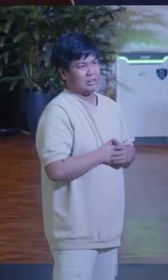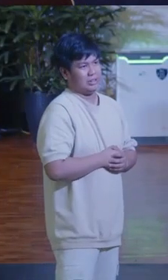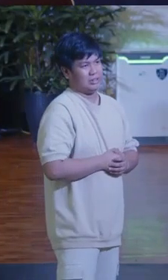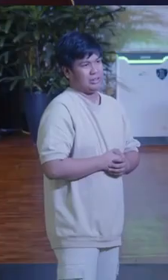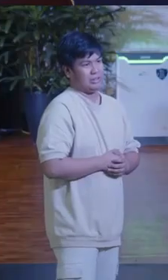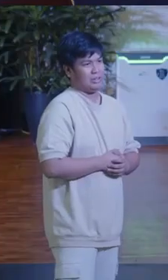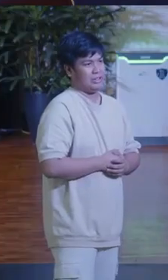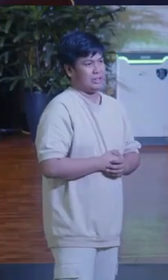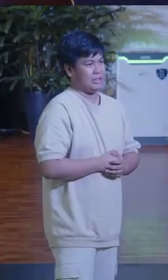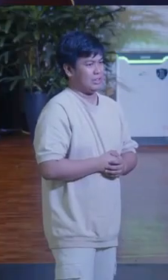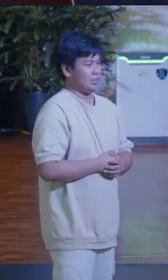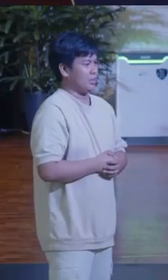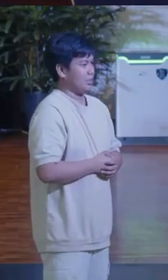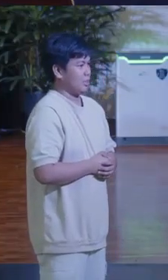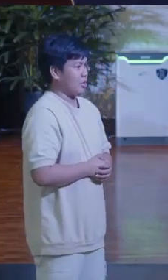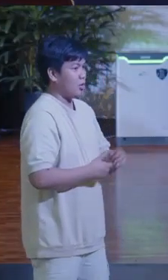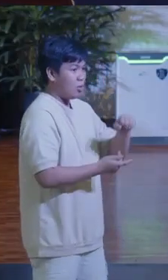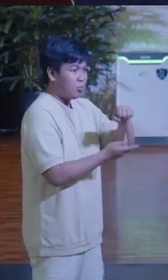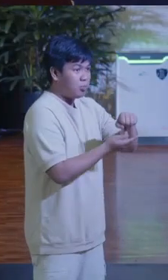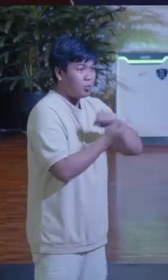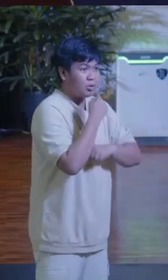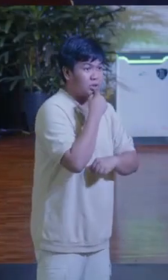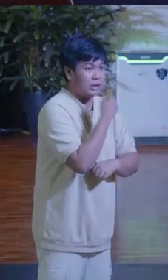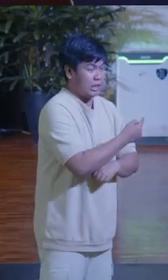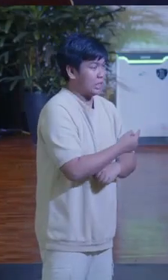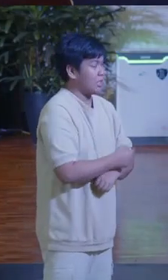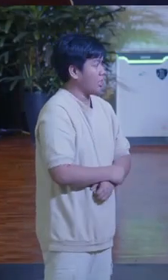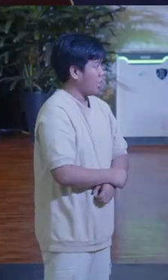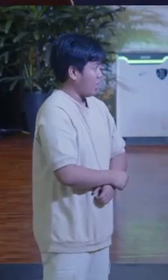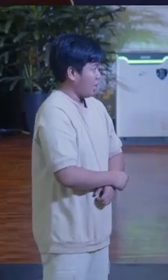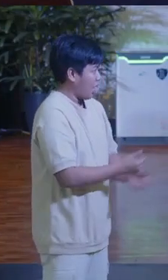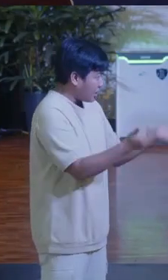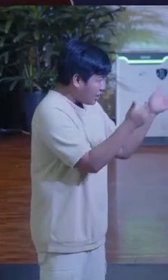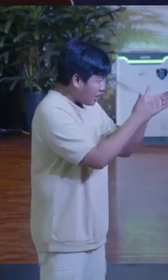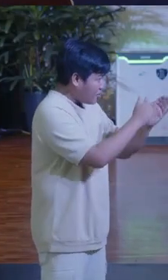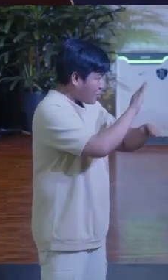Mga kapatid, sabi ni Pablo sa kanya, babalik ka ba?